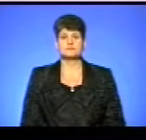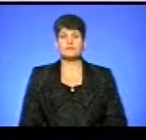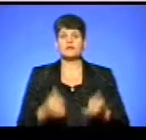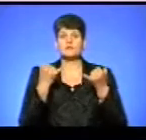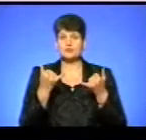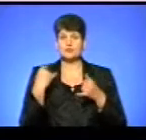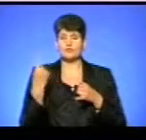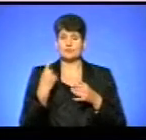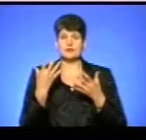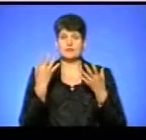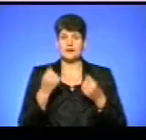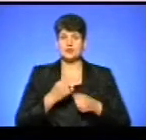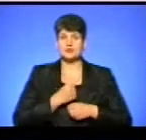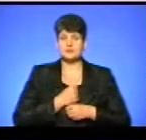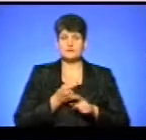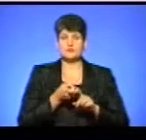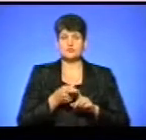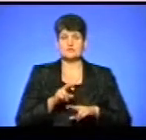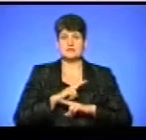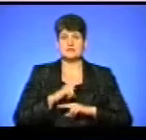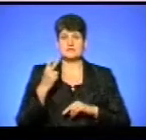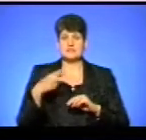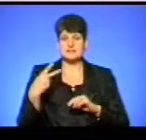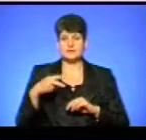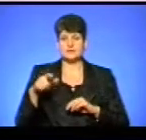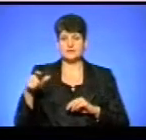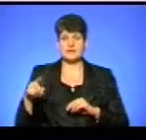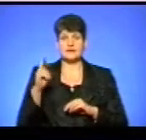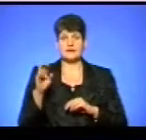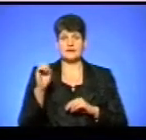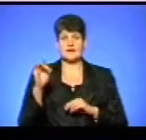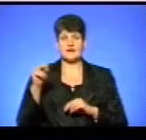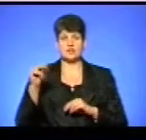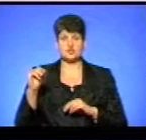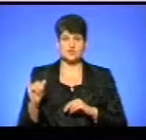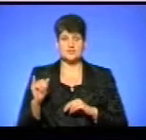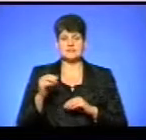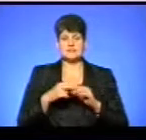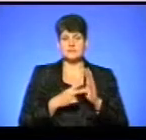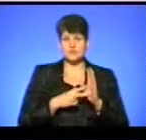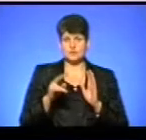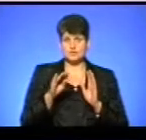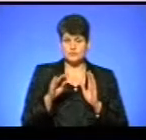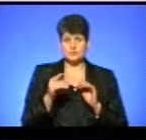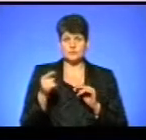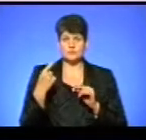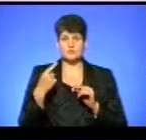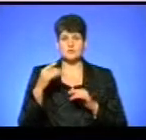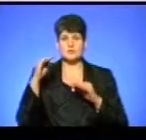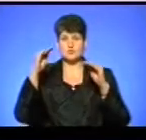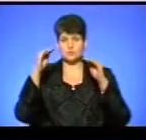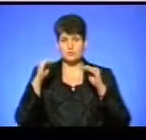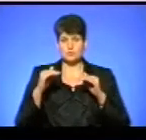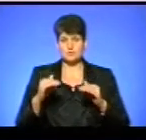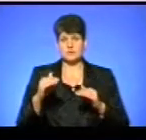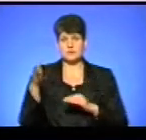Сьогодні в області день жалоби у зв'язку із загибелью 20 осіб у Керчі 17 жовтня. На Тернопільщині приспустили державний прапор